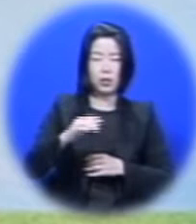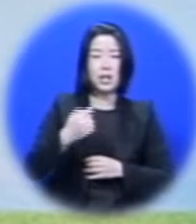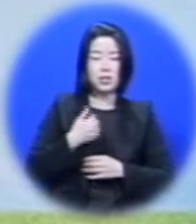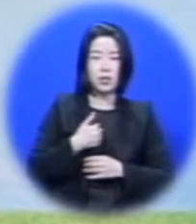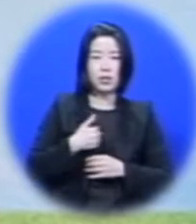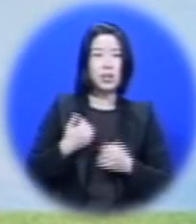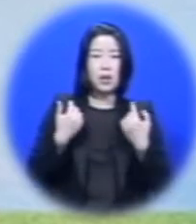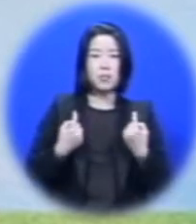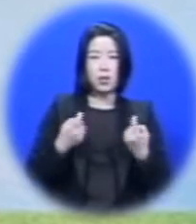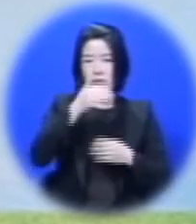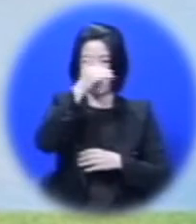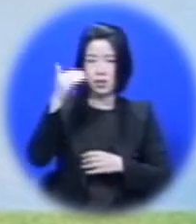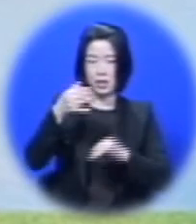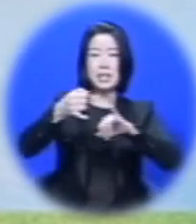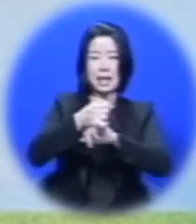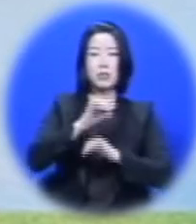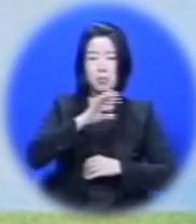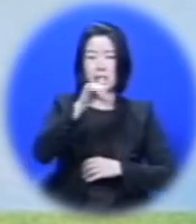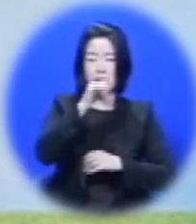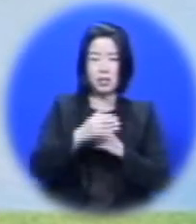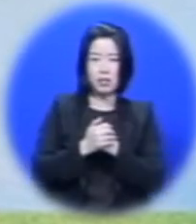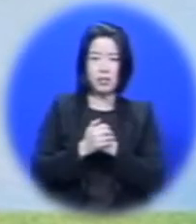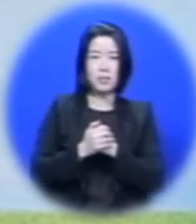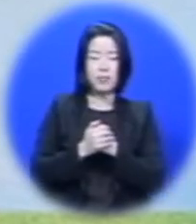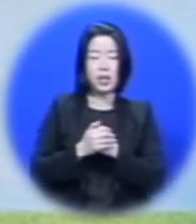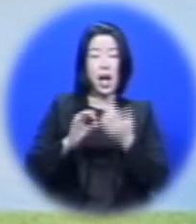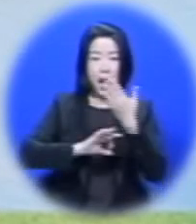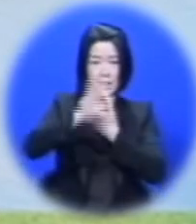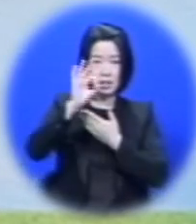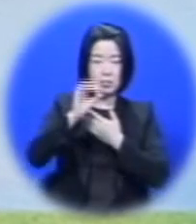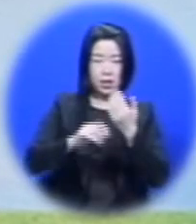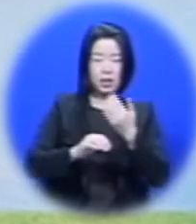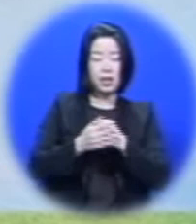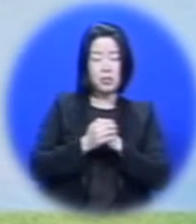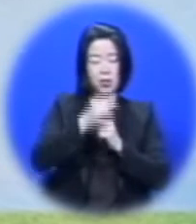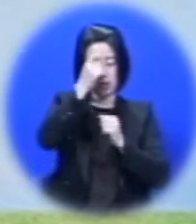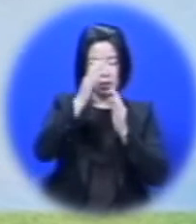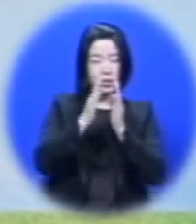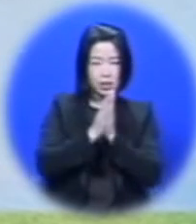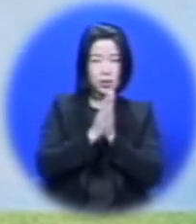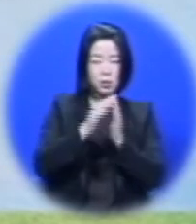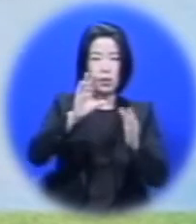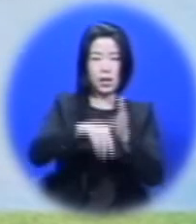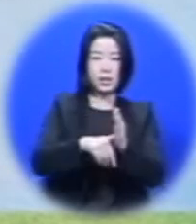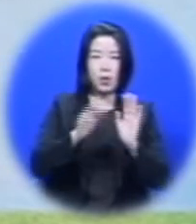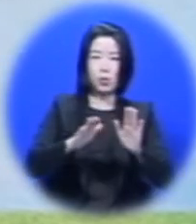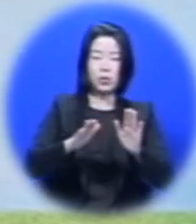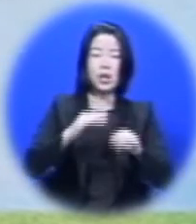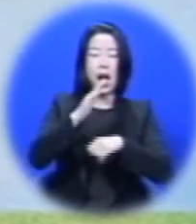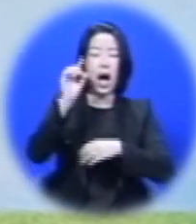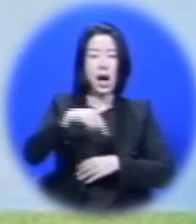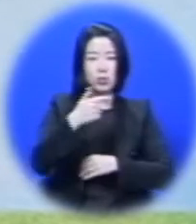관광을 시켜주겠다고 하는 약속만 있었던 날입니다. 아침에 일어나서 기도를 하면서 하나님 오늘 하루도 주님